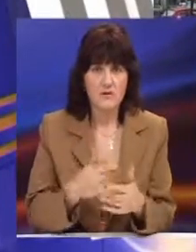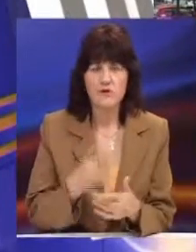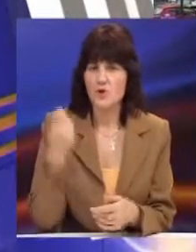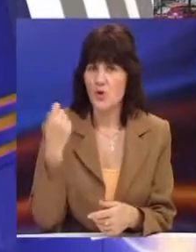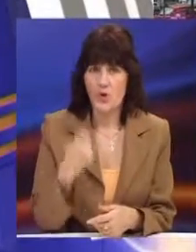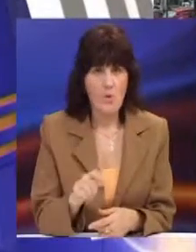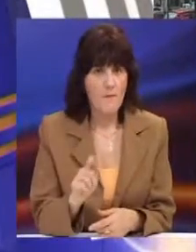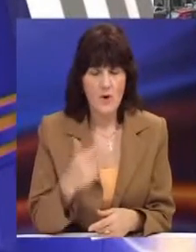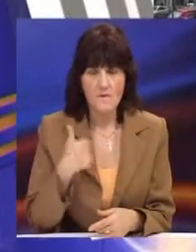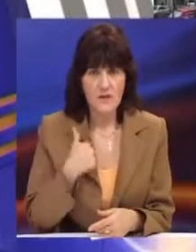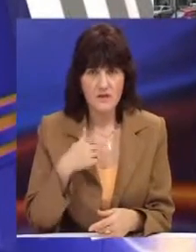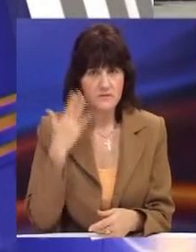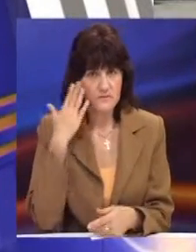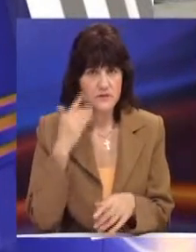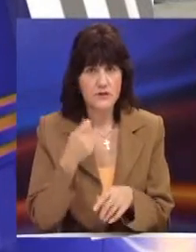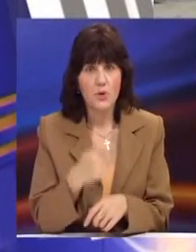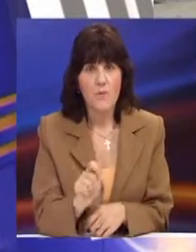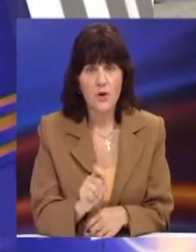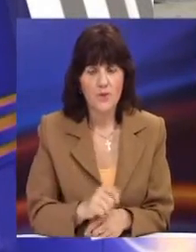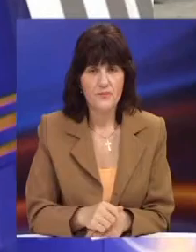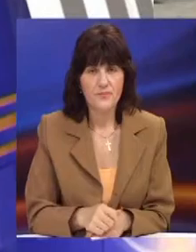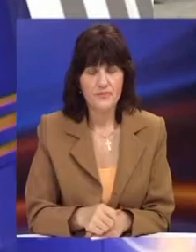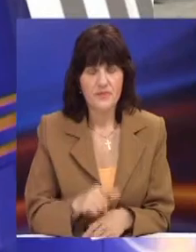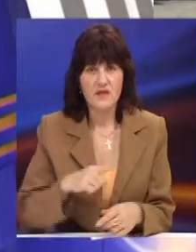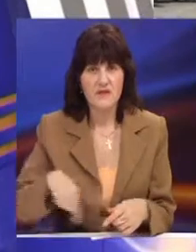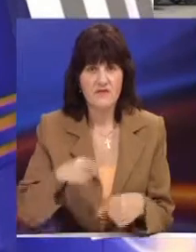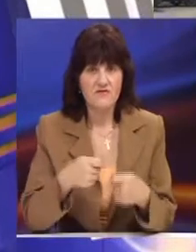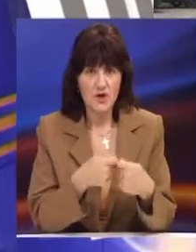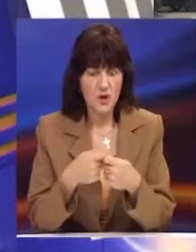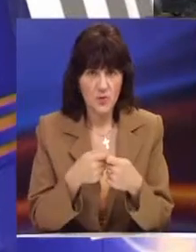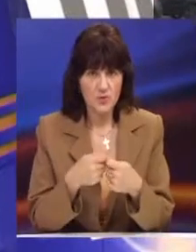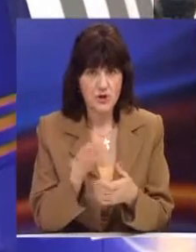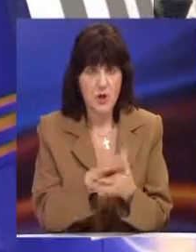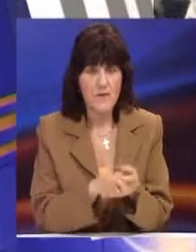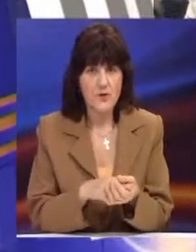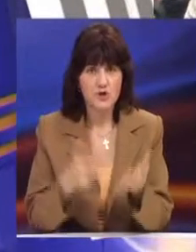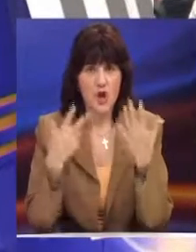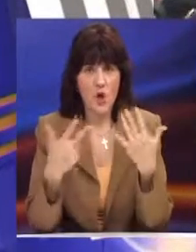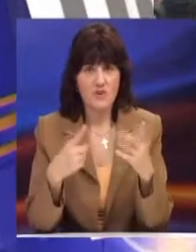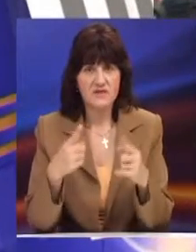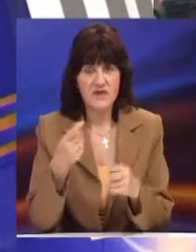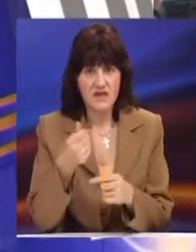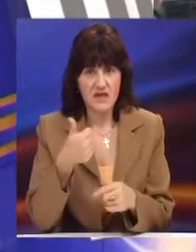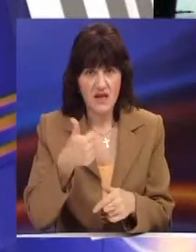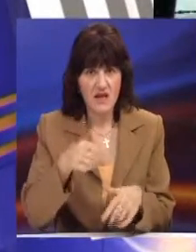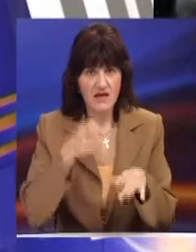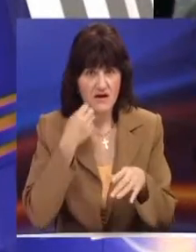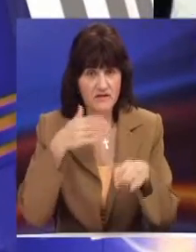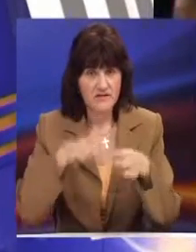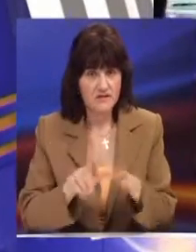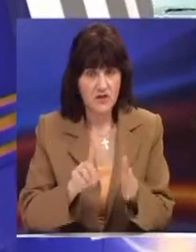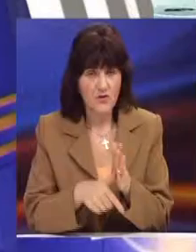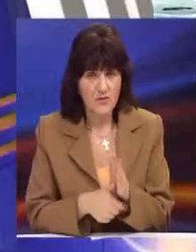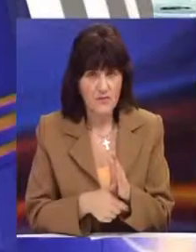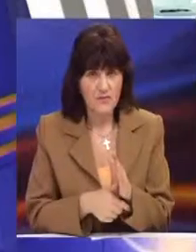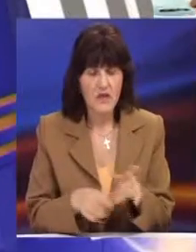O, skupo je. Mene se čini da je skup. Sva taksi udruženja vožnju počinju sa 80 dinara na taksimetru umjesto do